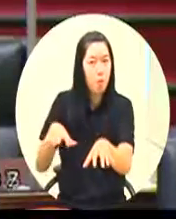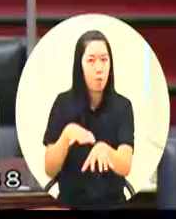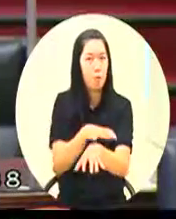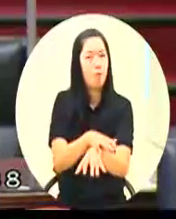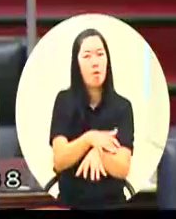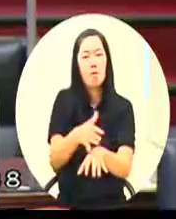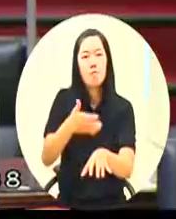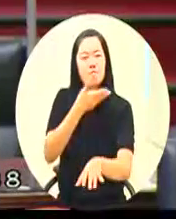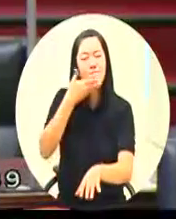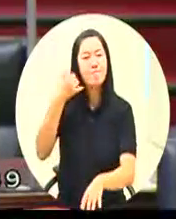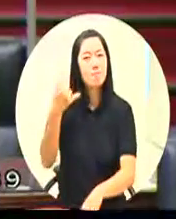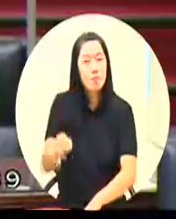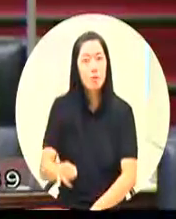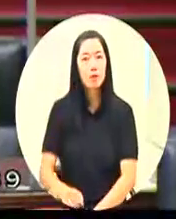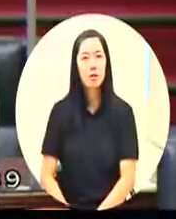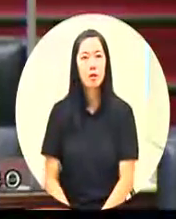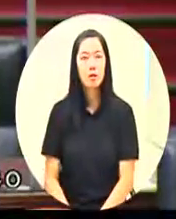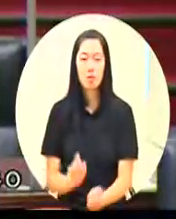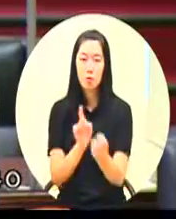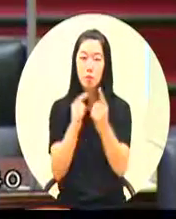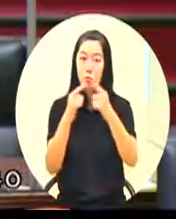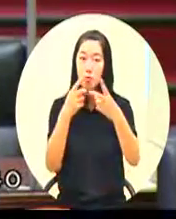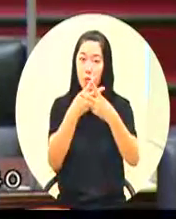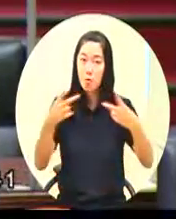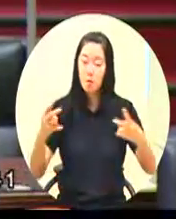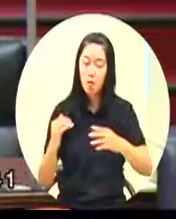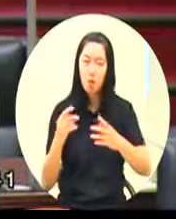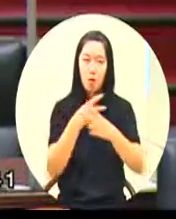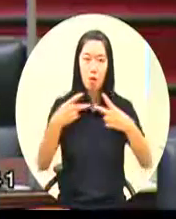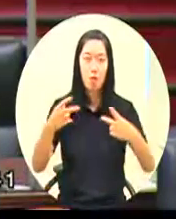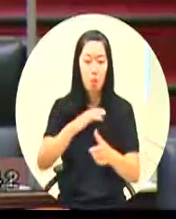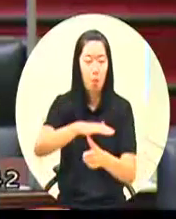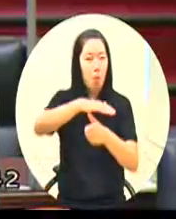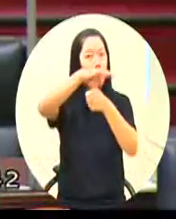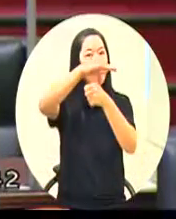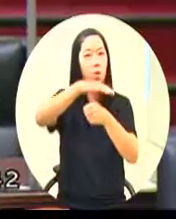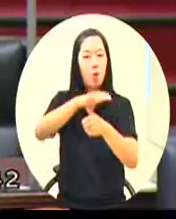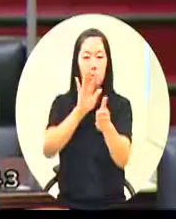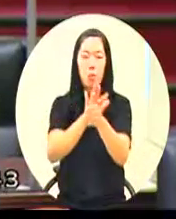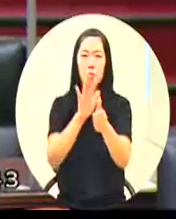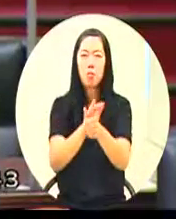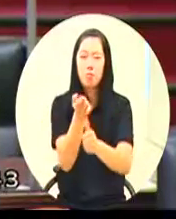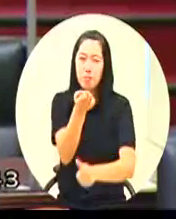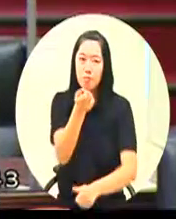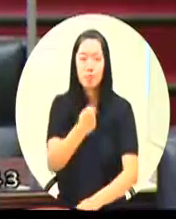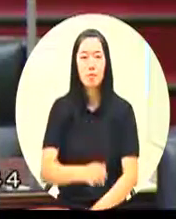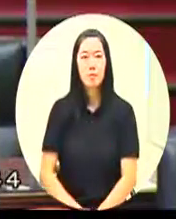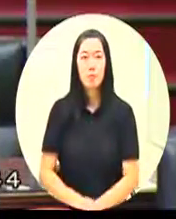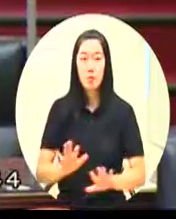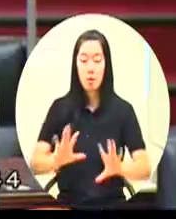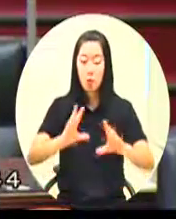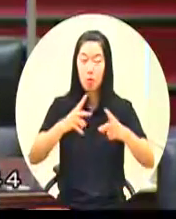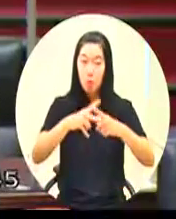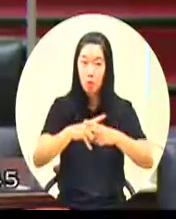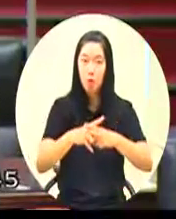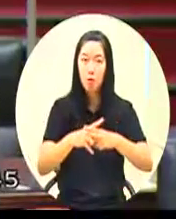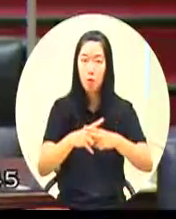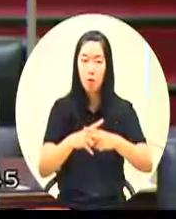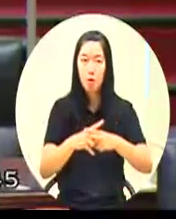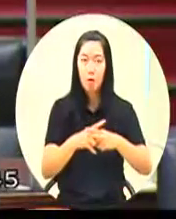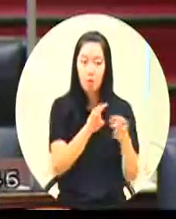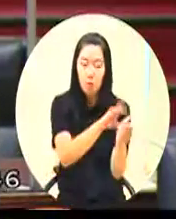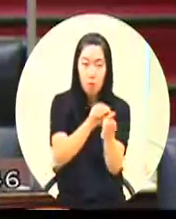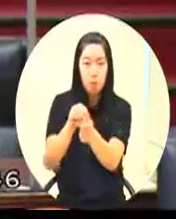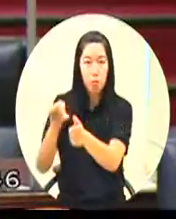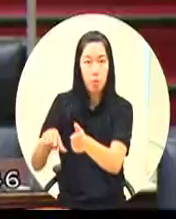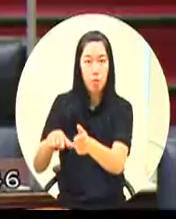利，对于他的整个人格的成长，好，尤其小学，他这个如何学习一个团